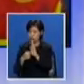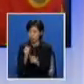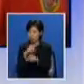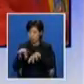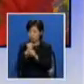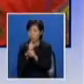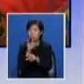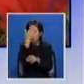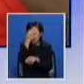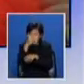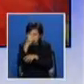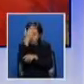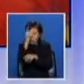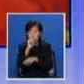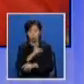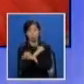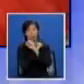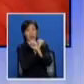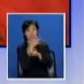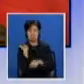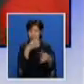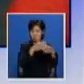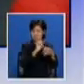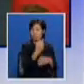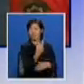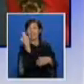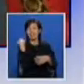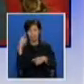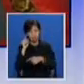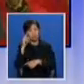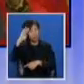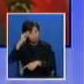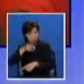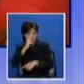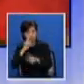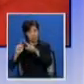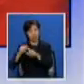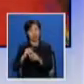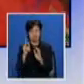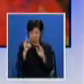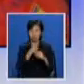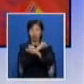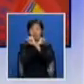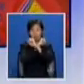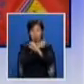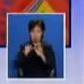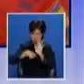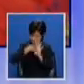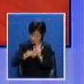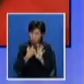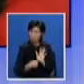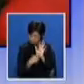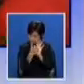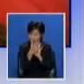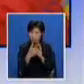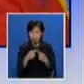องกันตัวมีเป้าหมายที่สามารถที่จะต้องมีเหตุผลที่รองรับได้เช่นการป้องกันชีวิตการเห็น